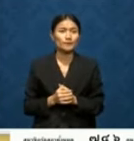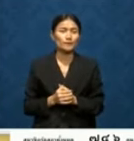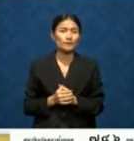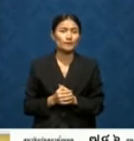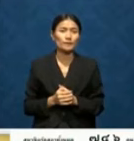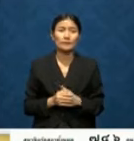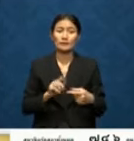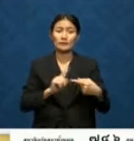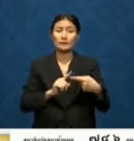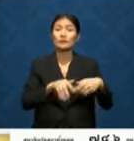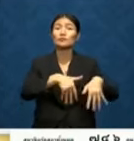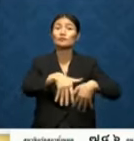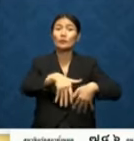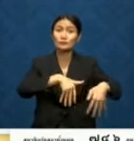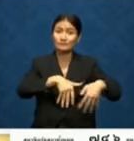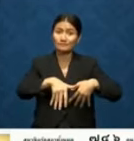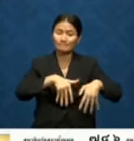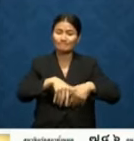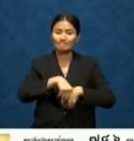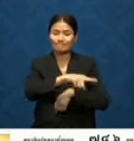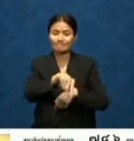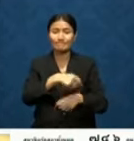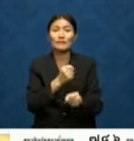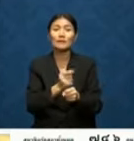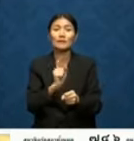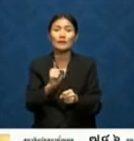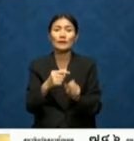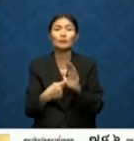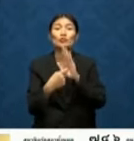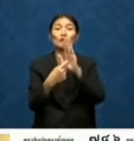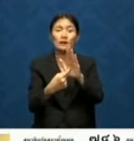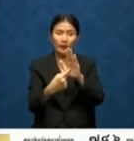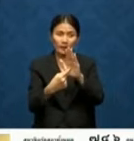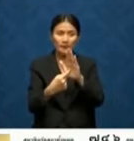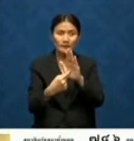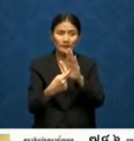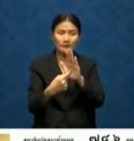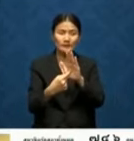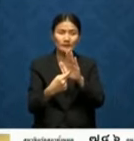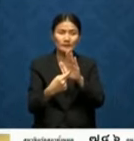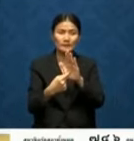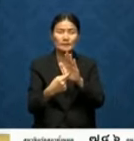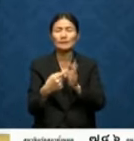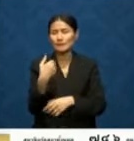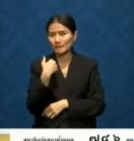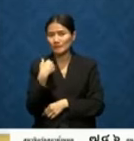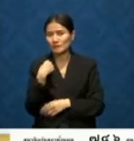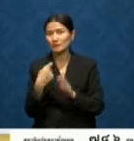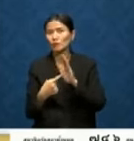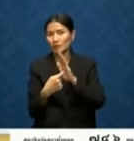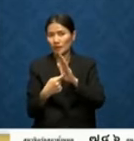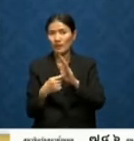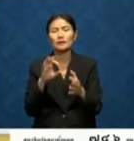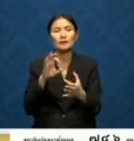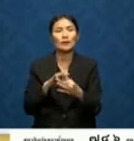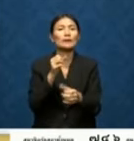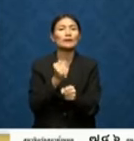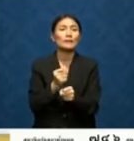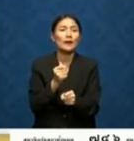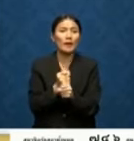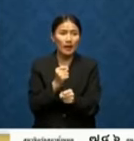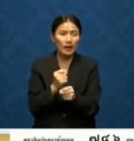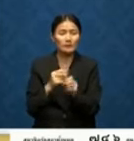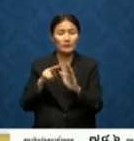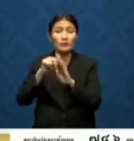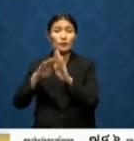ในระดับชุมชนผมขอถอดบทเรียนการดำเนินนโย